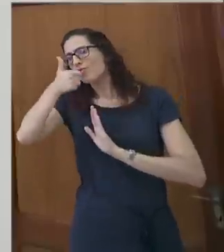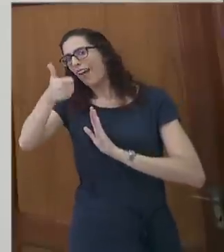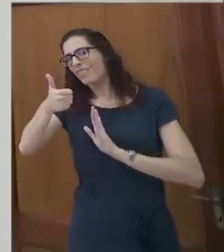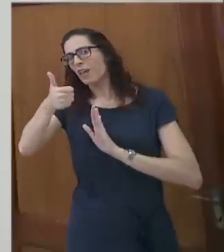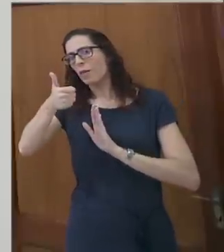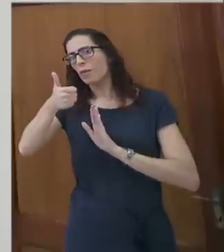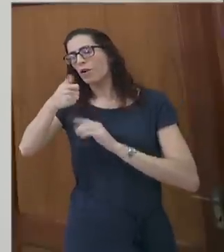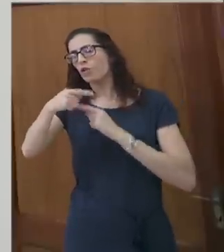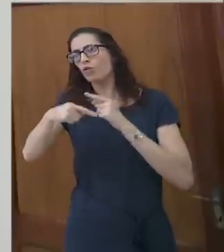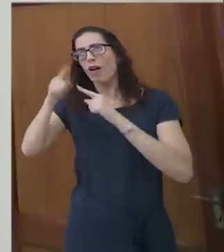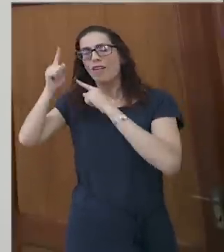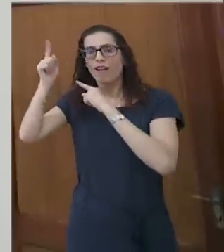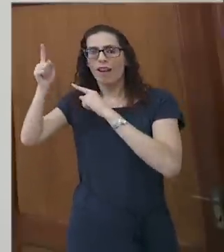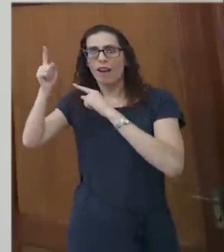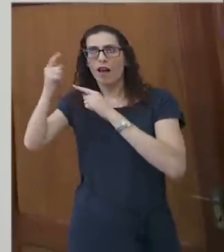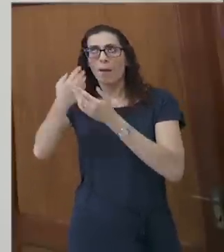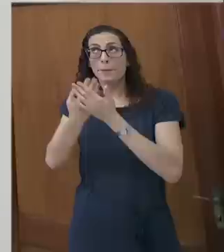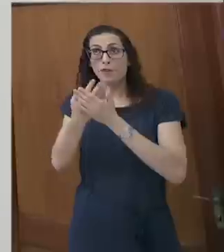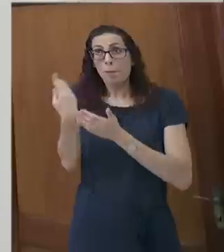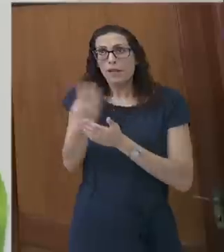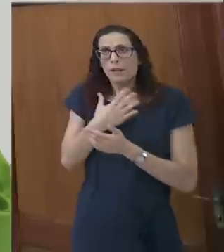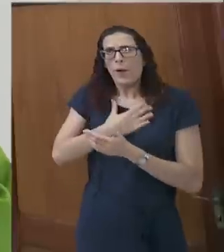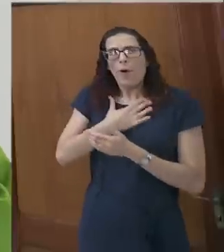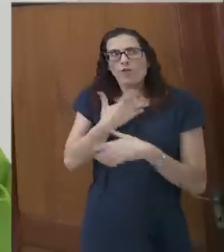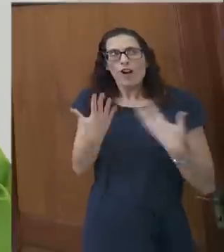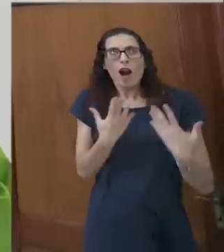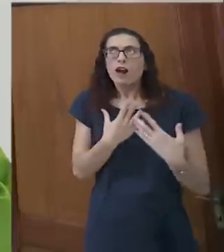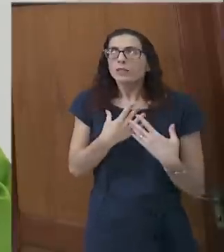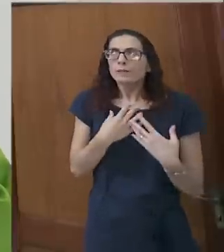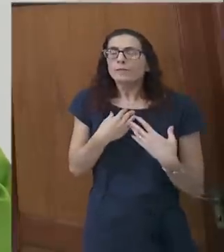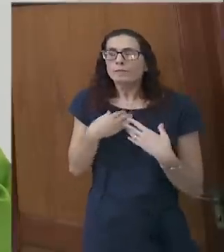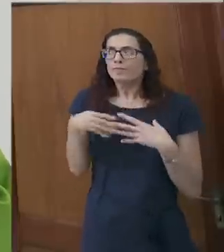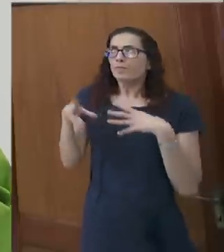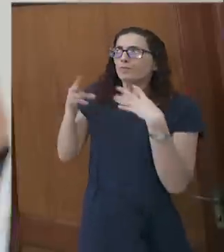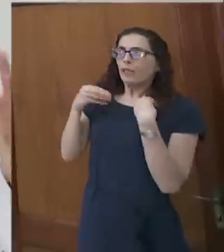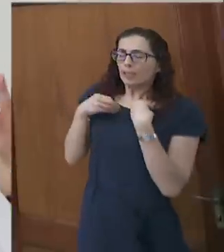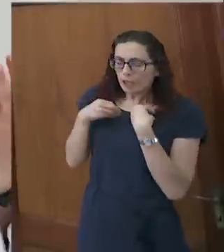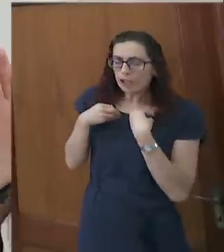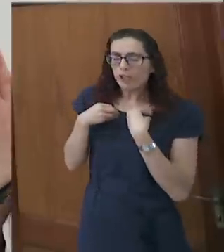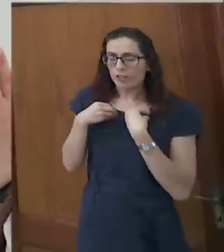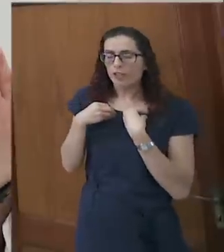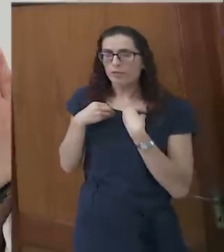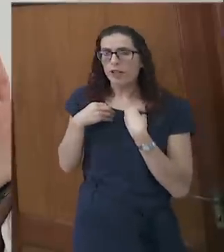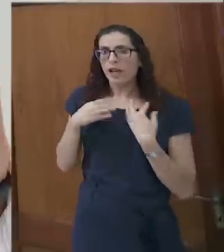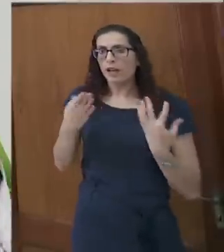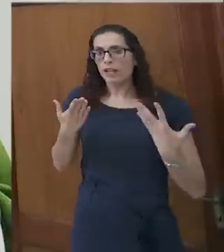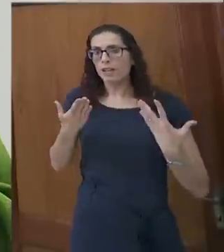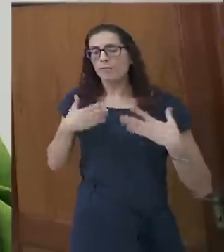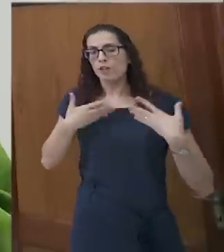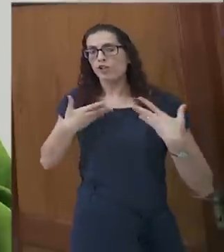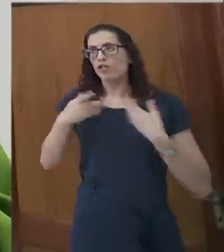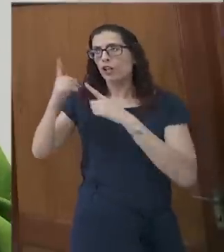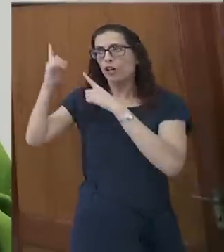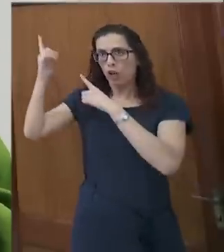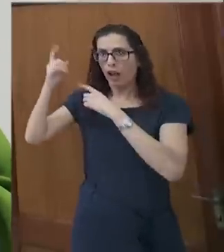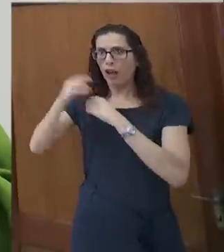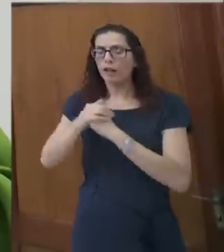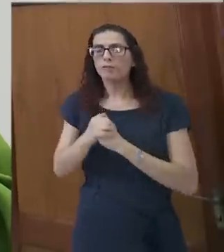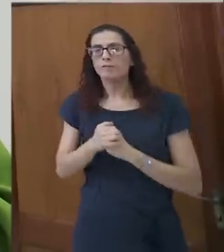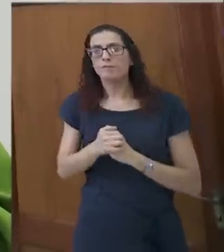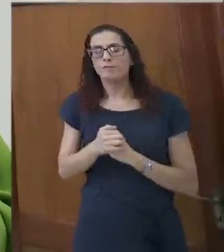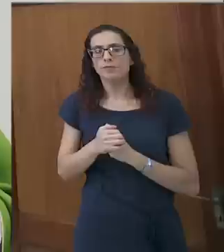jwieġbu għas-sejħa tiegħu u biex aħna inkunu kif jixtieqna hu dawk